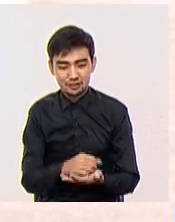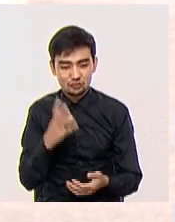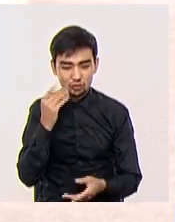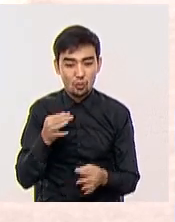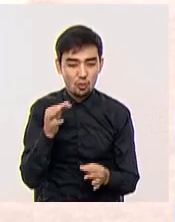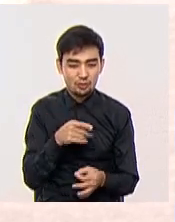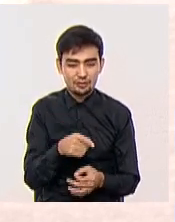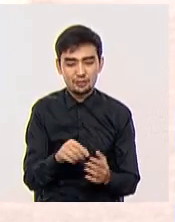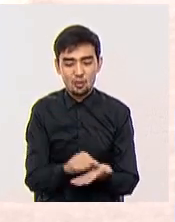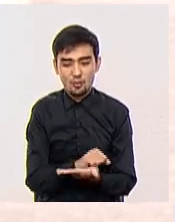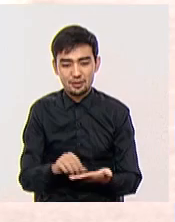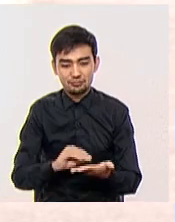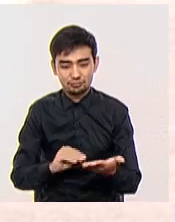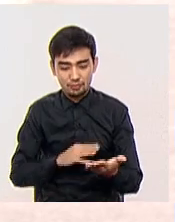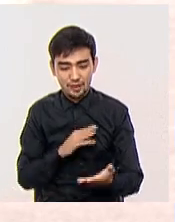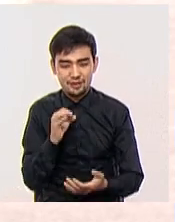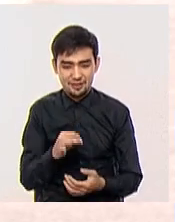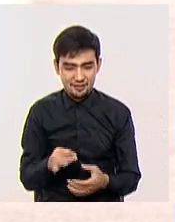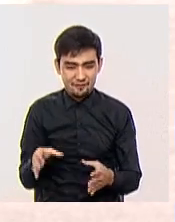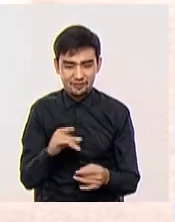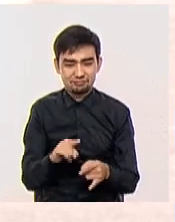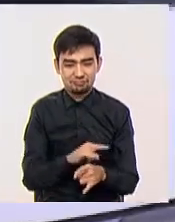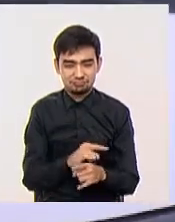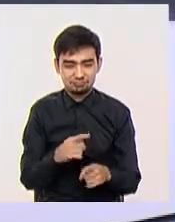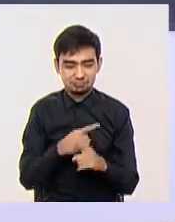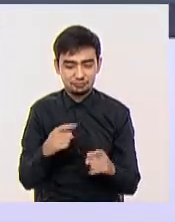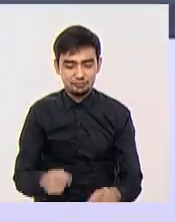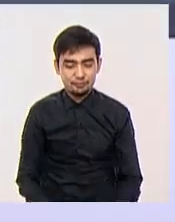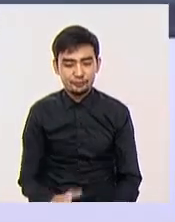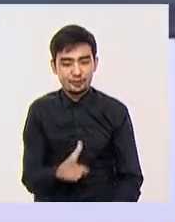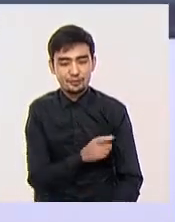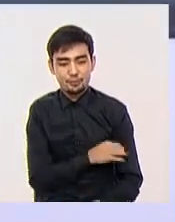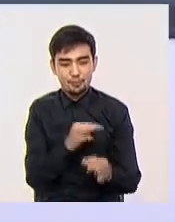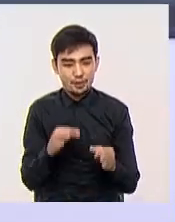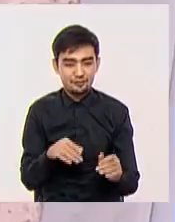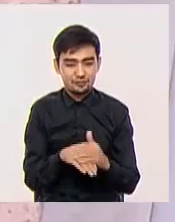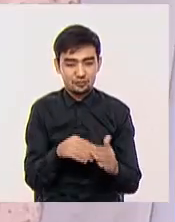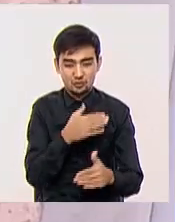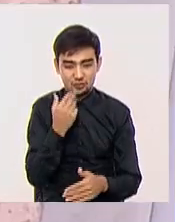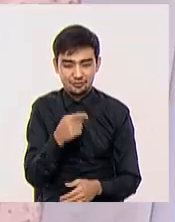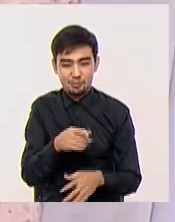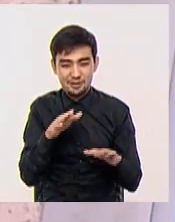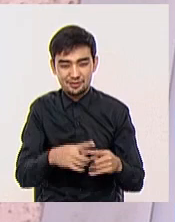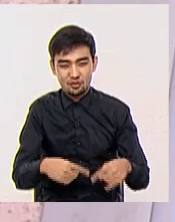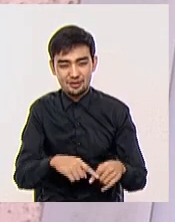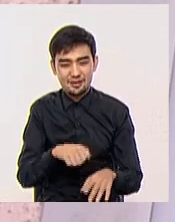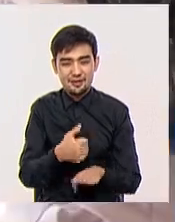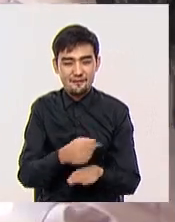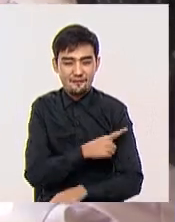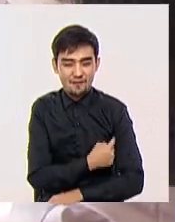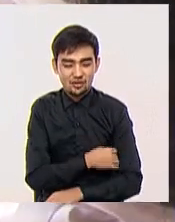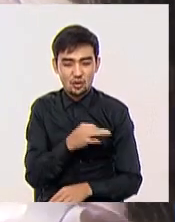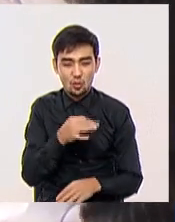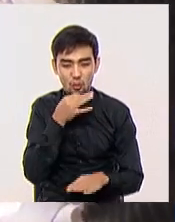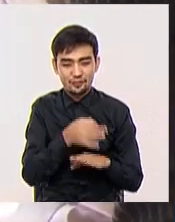сол құжатта тіркелді. Қалған ақпараттың барлығы өтірік. Вакциналарды дұрыс сақтамаған үшін осы мекеменің бас дәрігері және